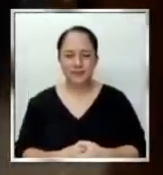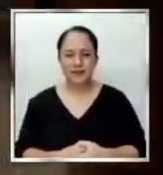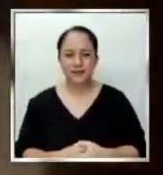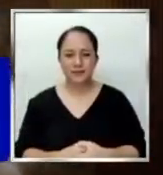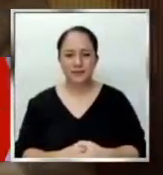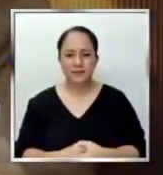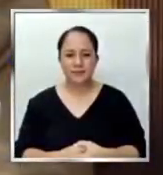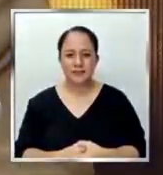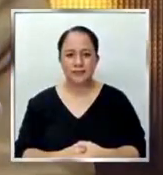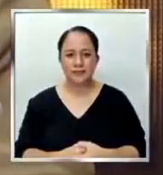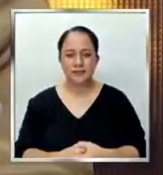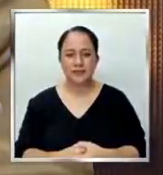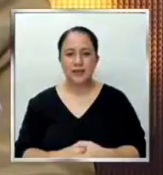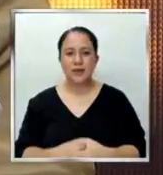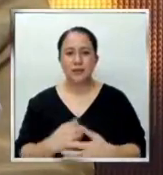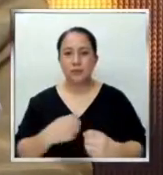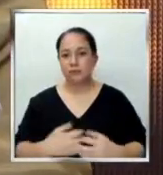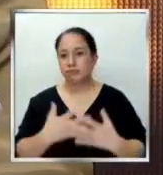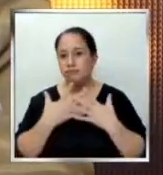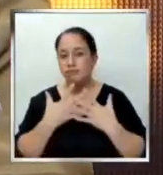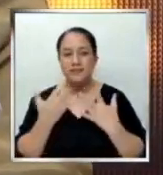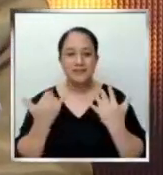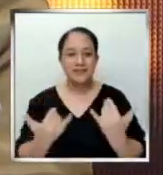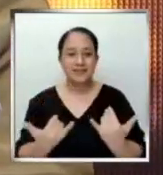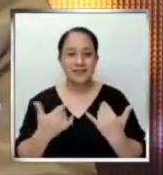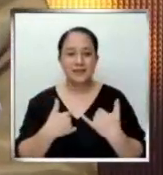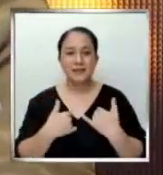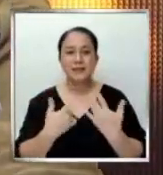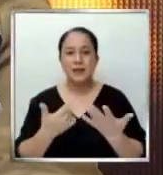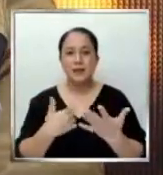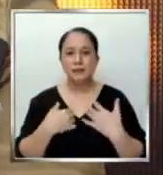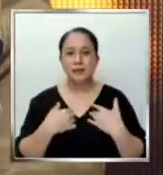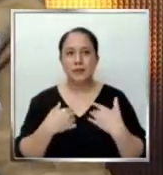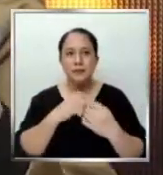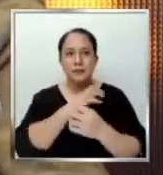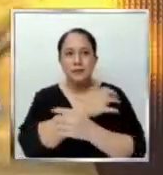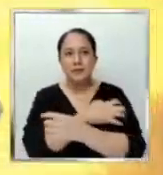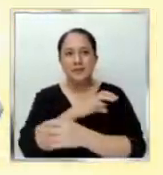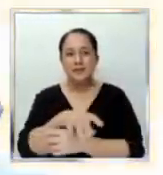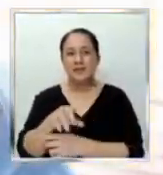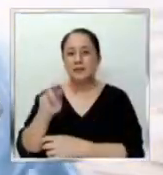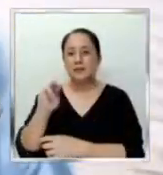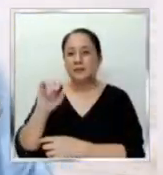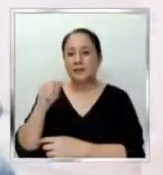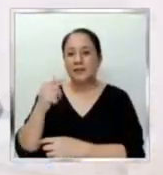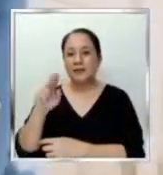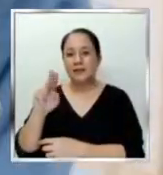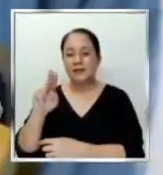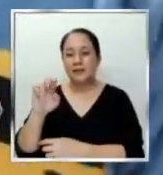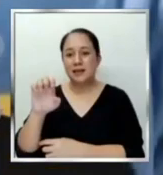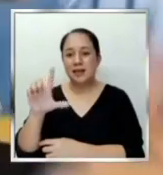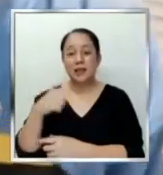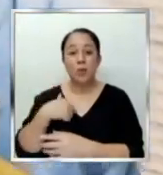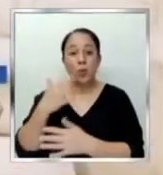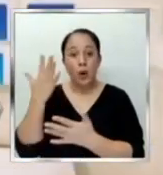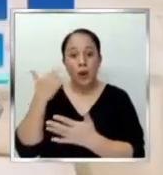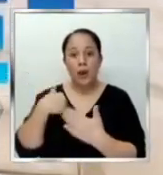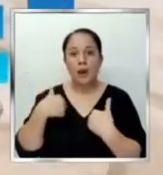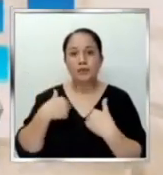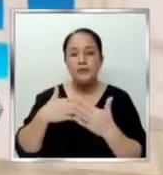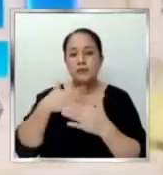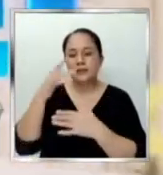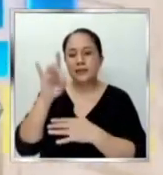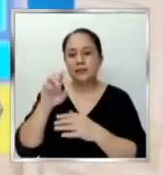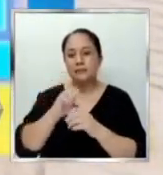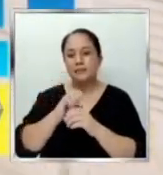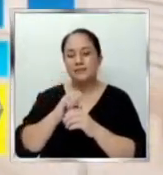Mas motivated, inspired, and energized si Miguel Tanfelix ngayong kabilang siya sa inilunsad na 8 Next Brightest Stars